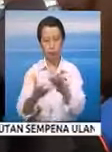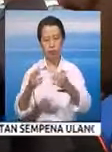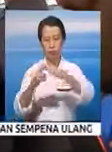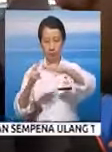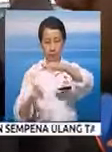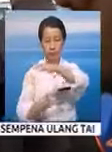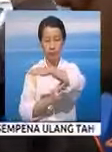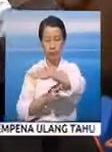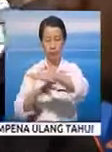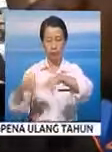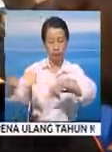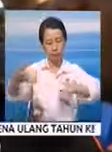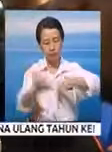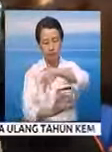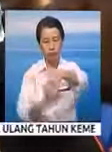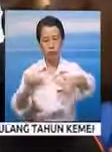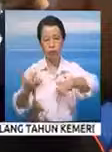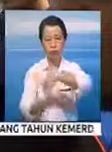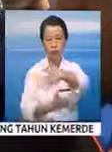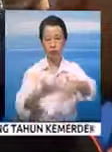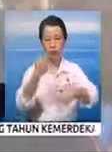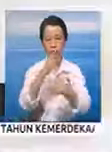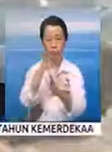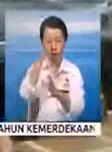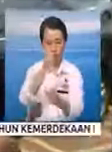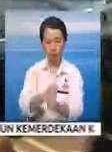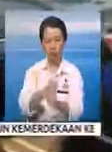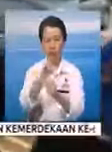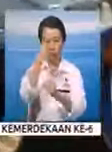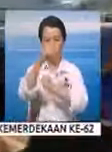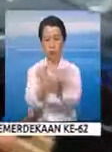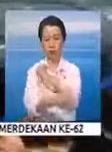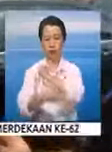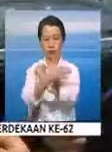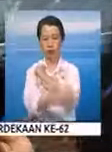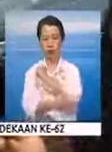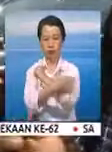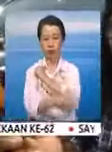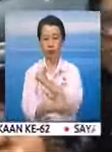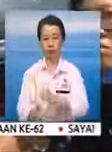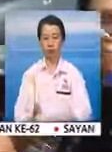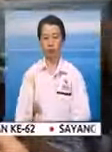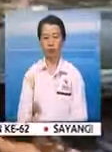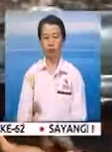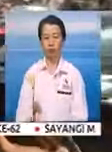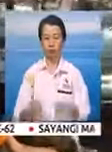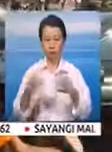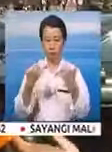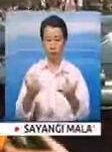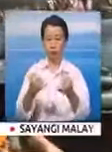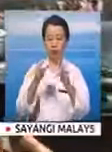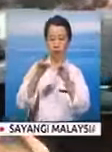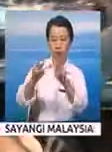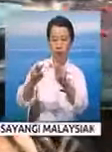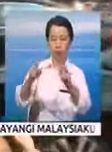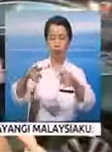untuk kita kekal setia kepada negara tercinta. Kali ini saya nampak pemberayaan ini yang telah pun